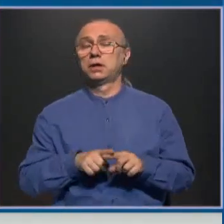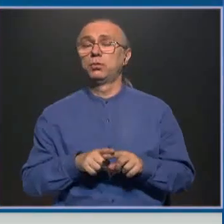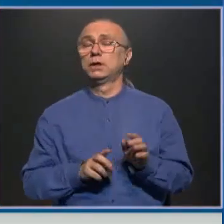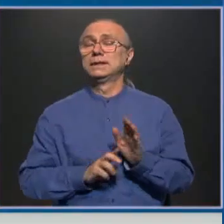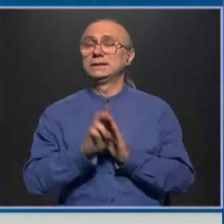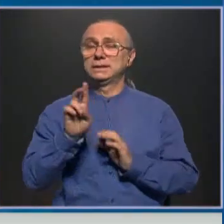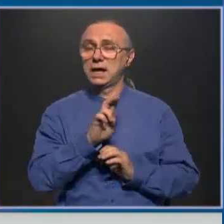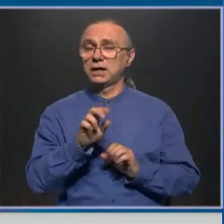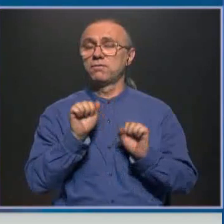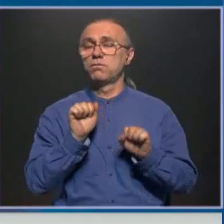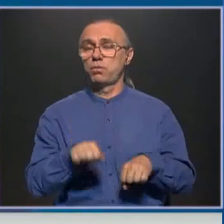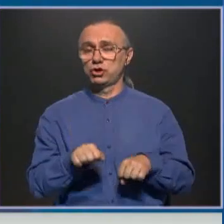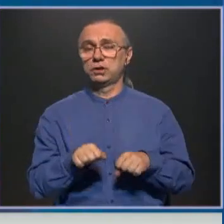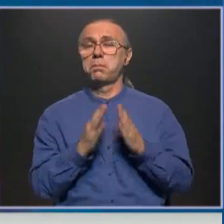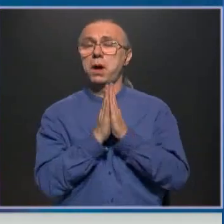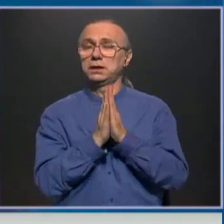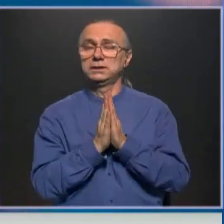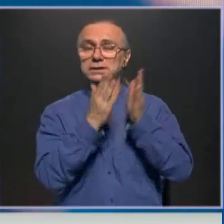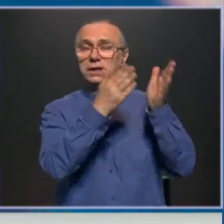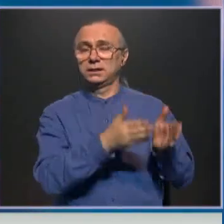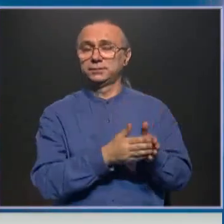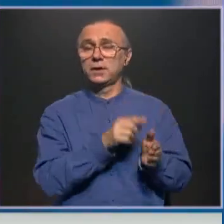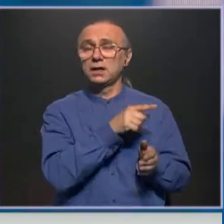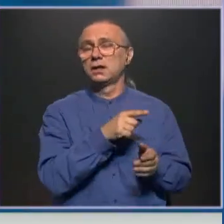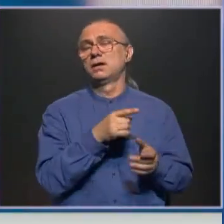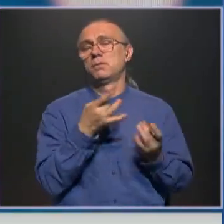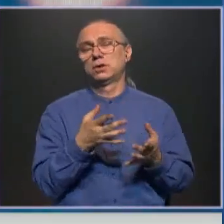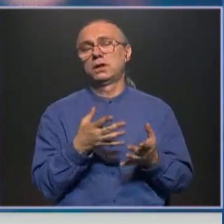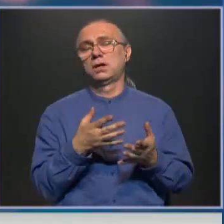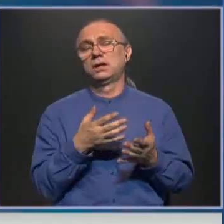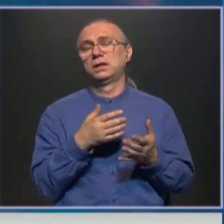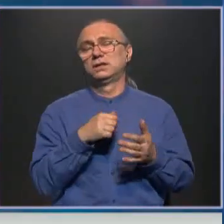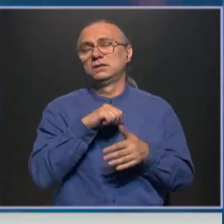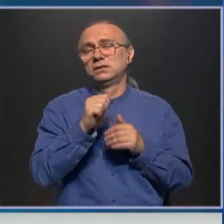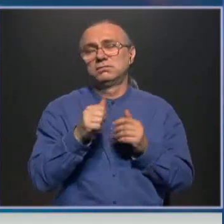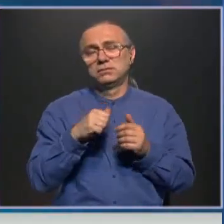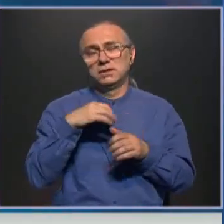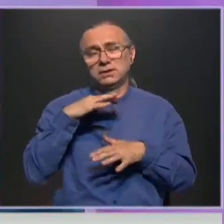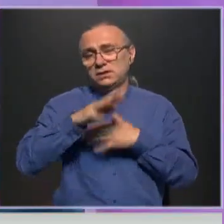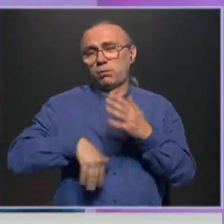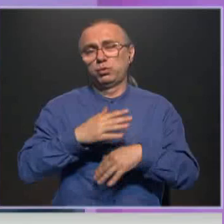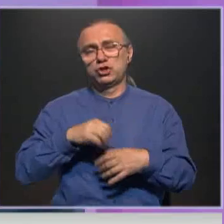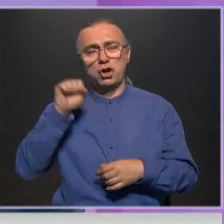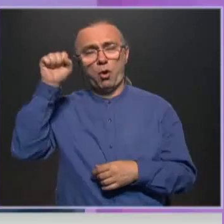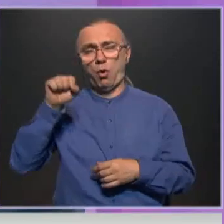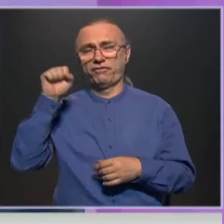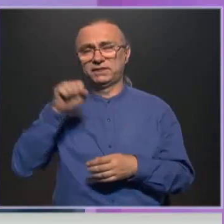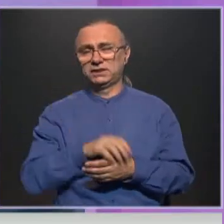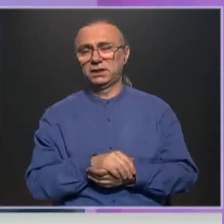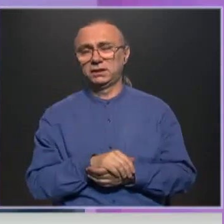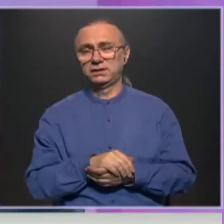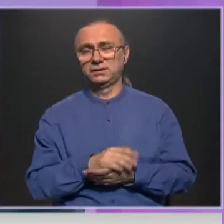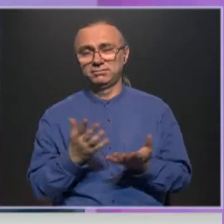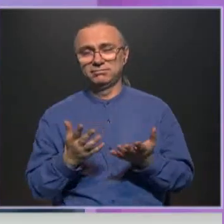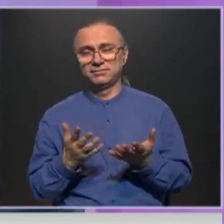Они овцы, избранные стада Христова. Просто овцы заблудшие, ради которых Господь берет, оставляет 99 и идет за сотую ее искать. И